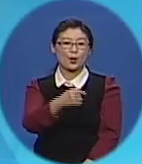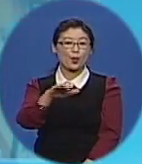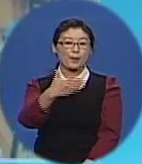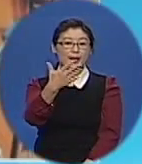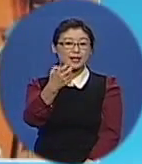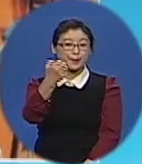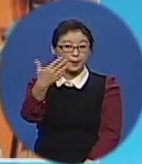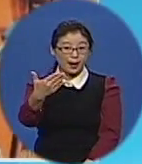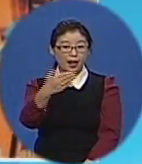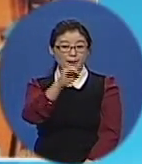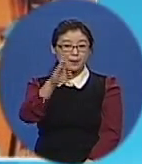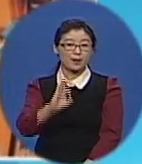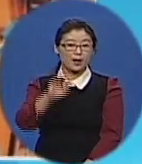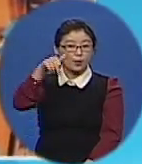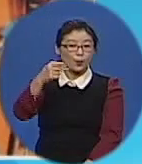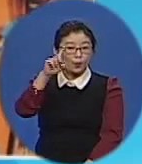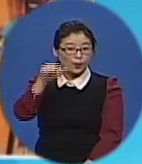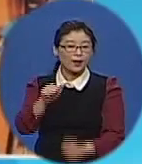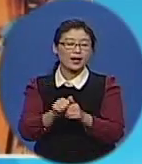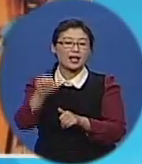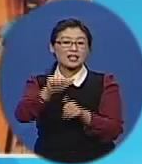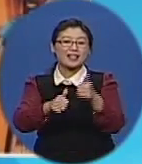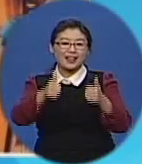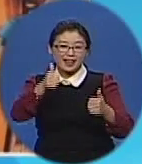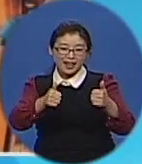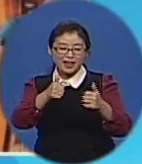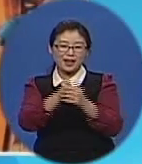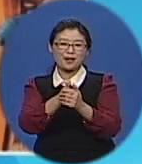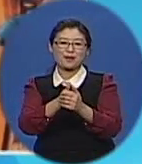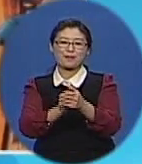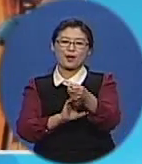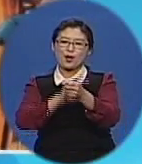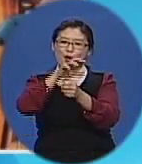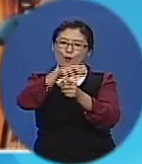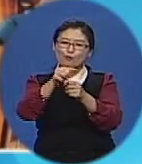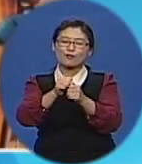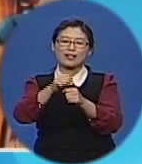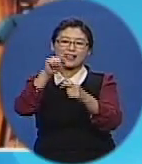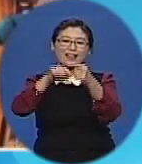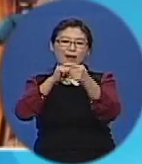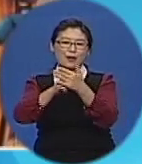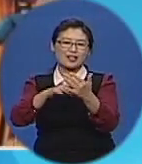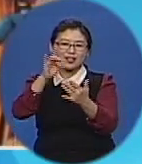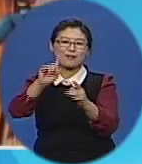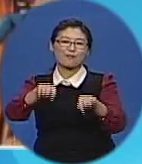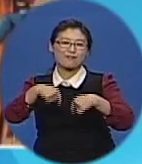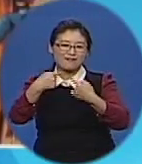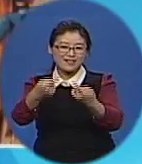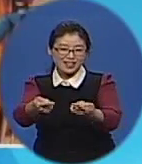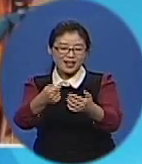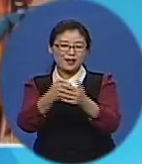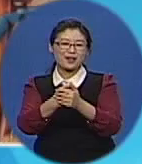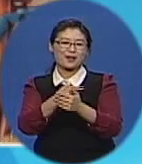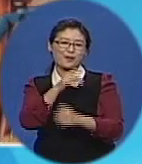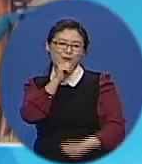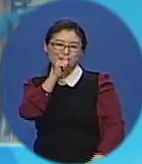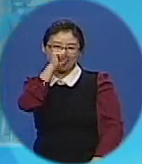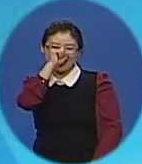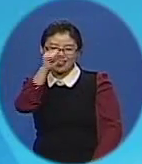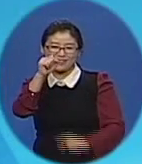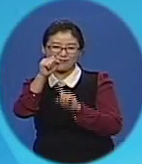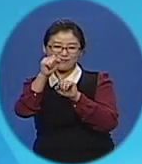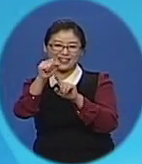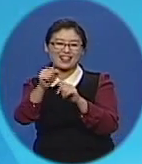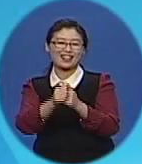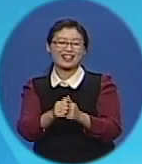1978년 방콕 아시안게임 국제대회에 국가대표가 첫 출전하여 좋은 성적을 거두며 양궁